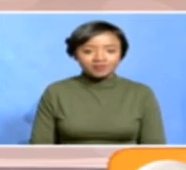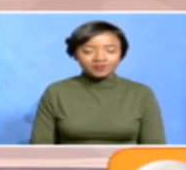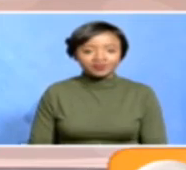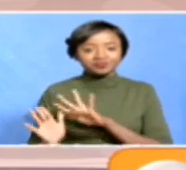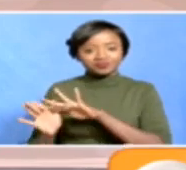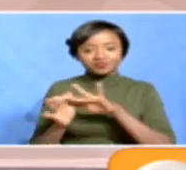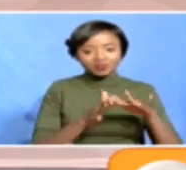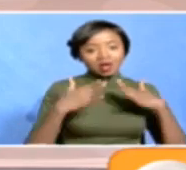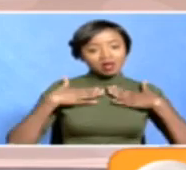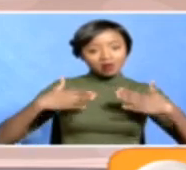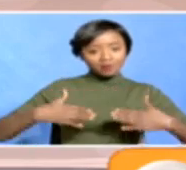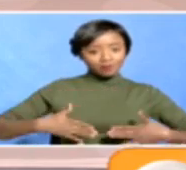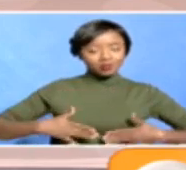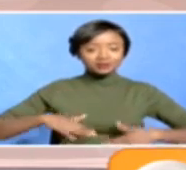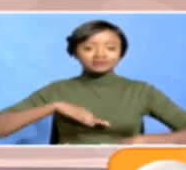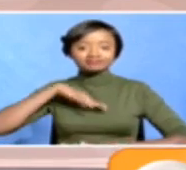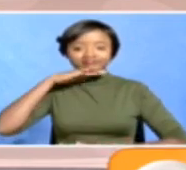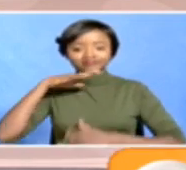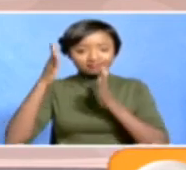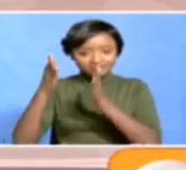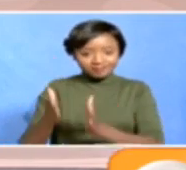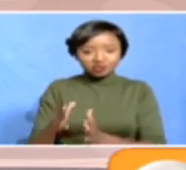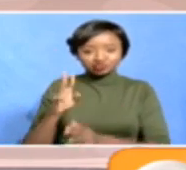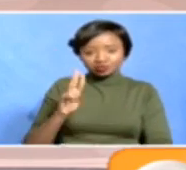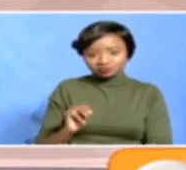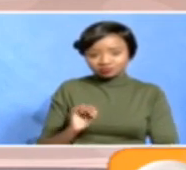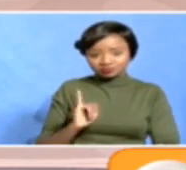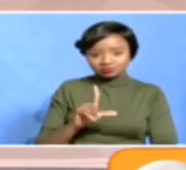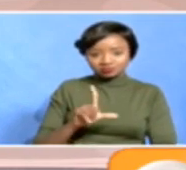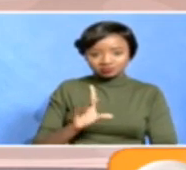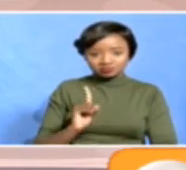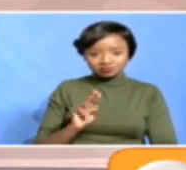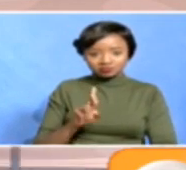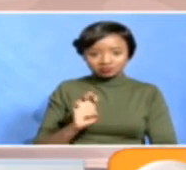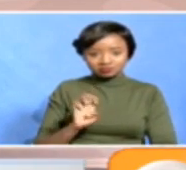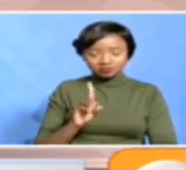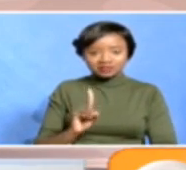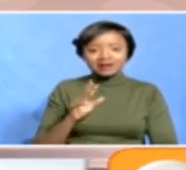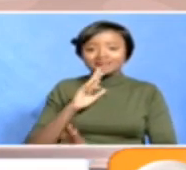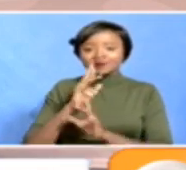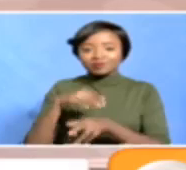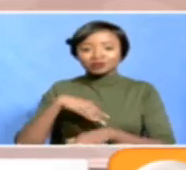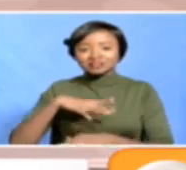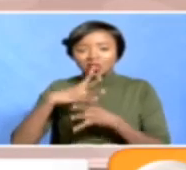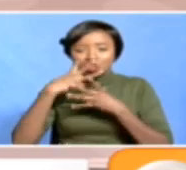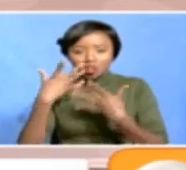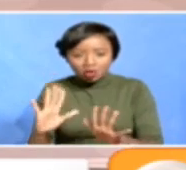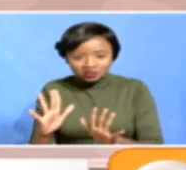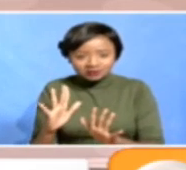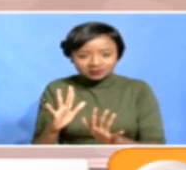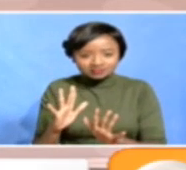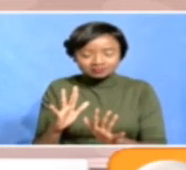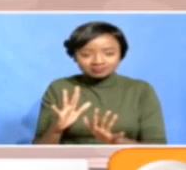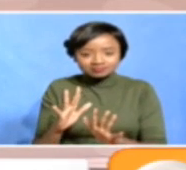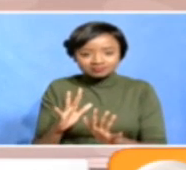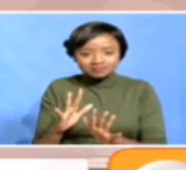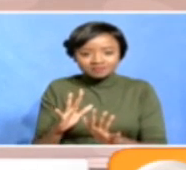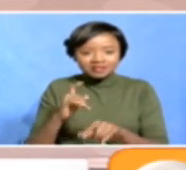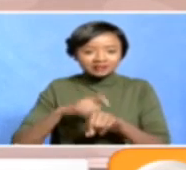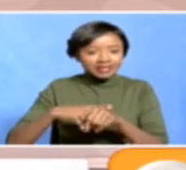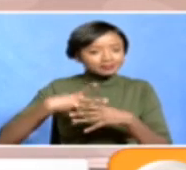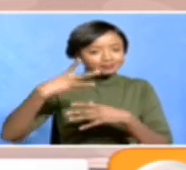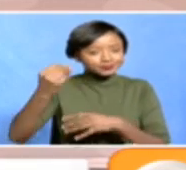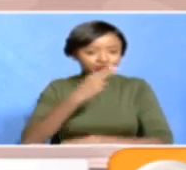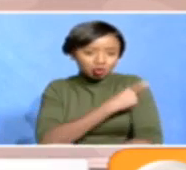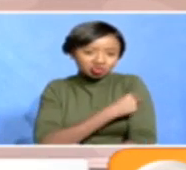Maiti ya Mildred Odira ambaye aliripotiwa kutoweka siku ya Jumanne alipokuwa akielekea